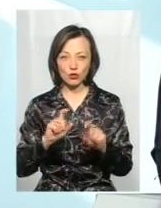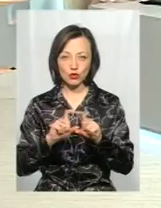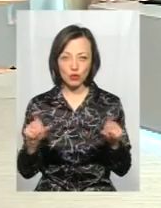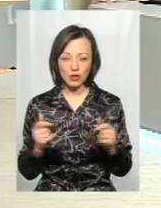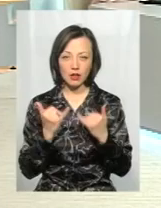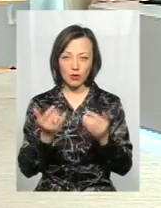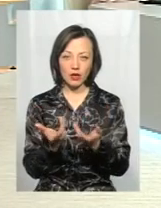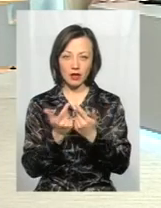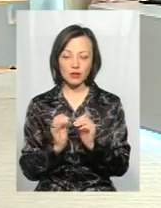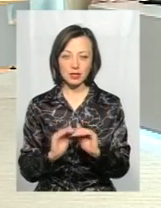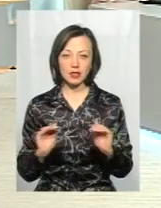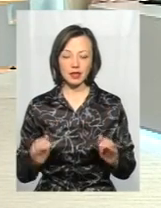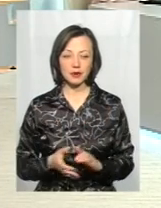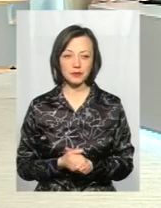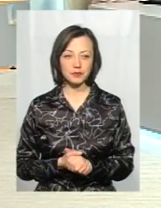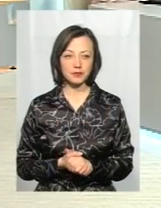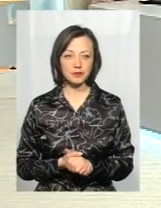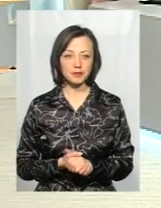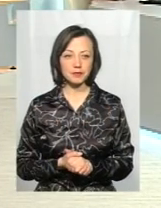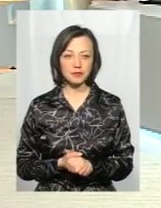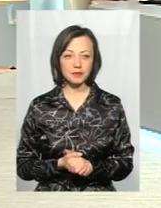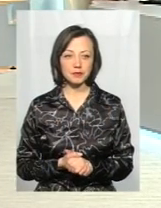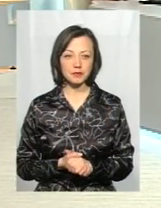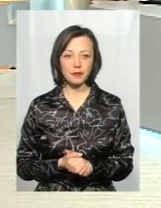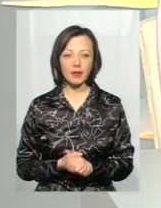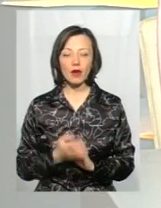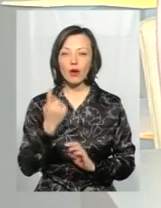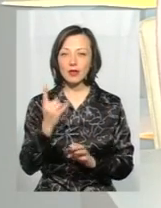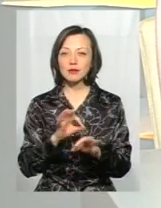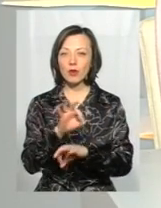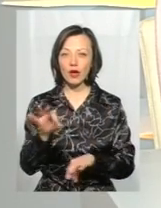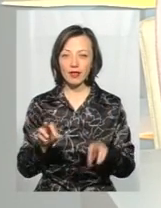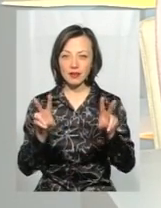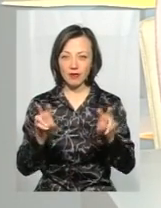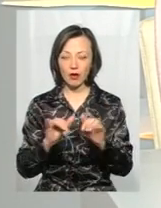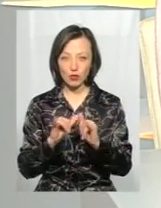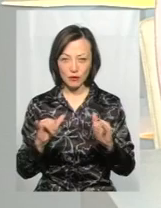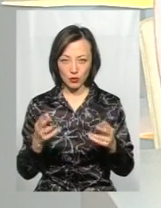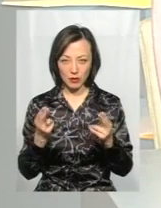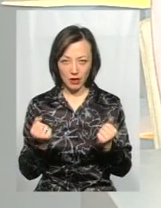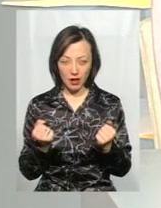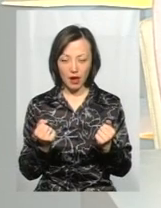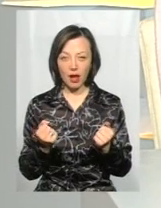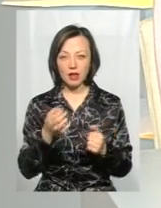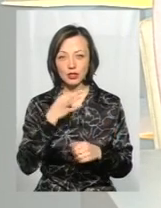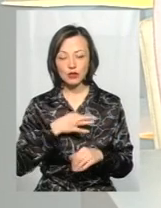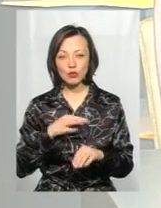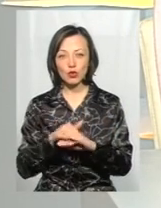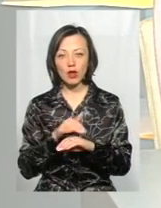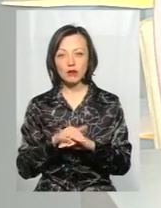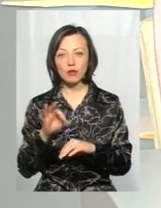для такої кількості дітей. Це якраз один з тих проєктів, які ви називаєте розвитковими, так? А скажіть, будь ласка,